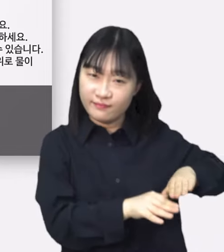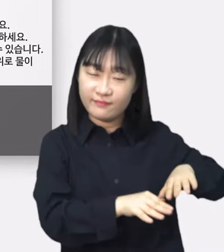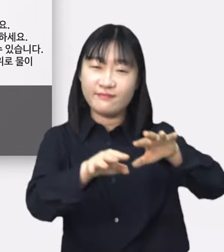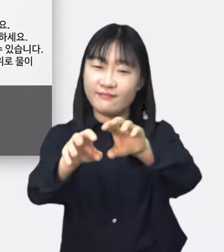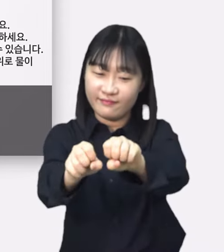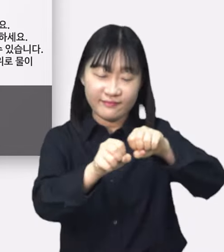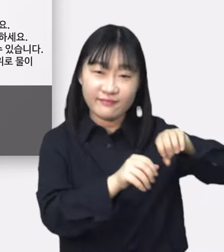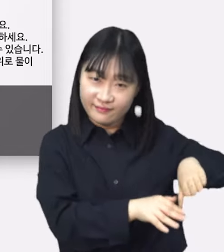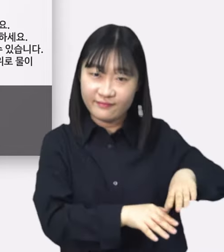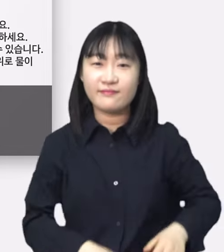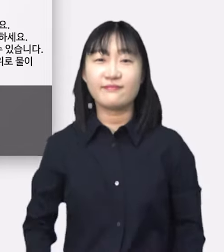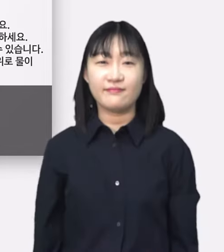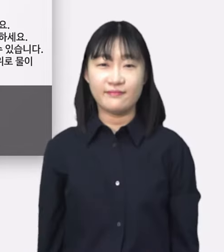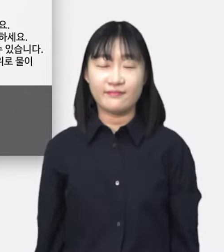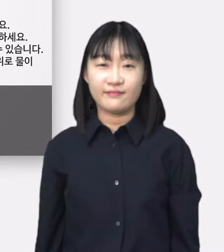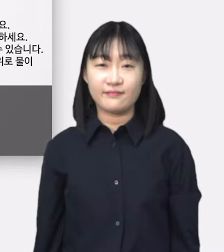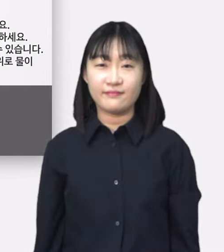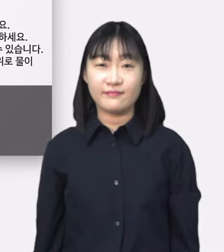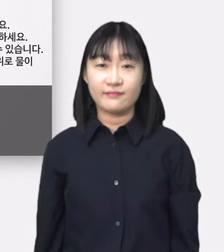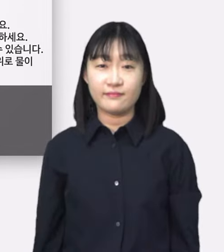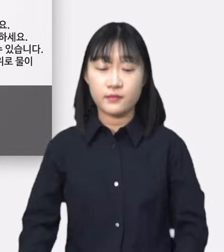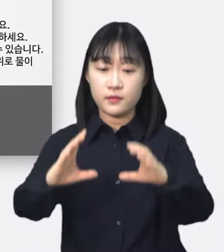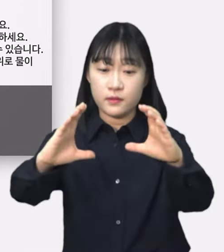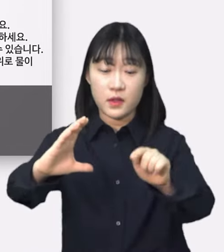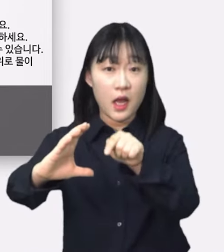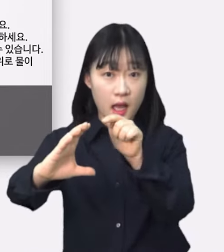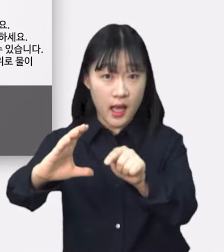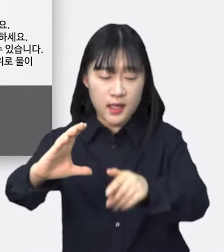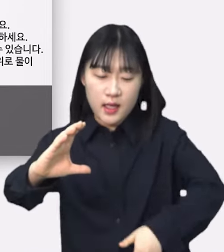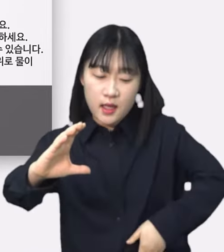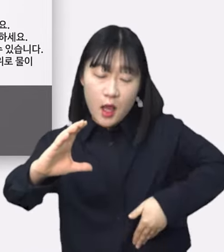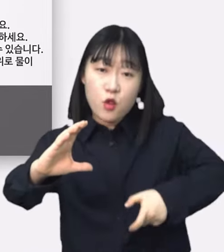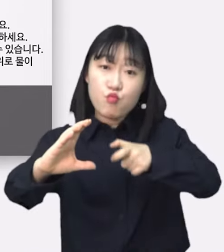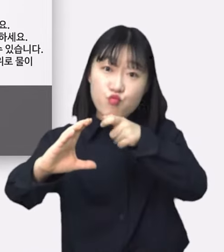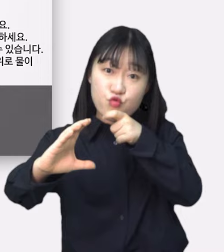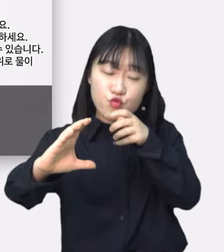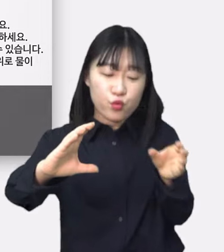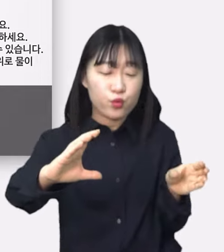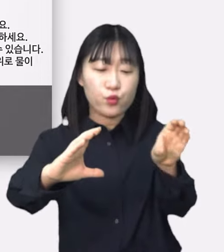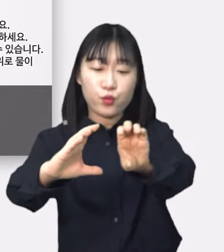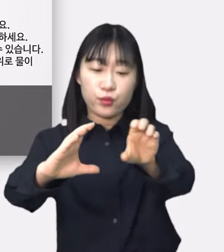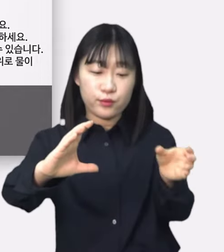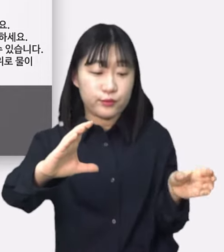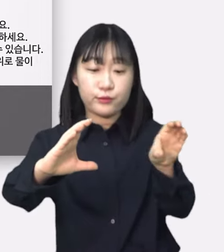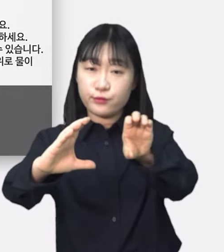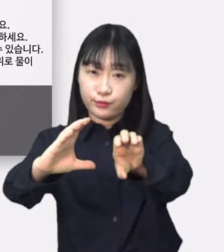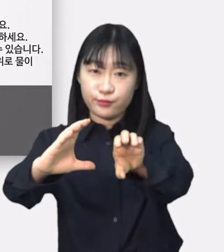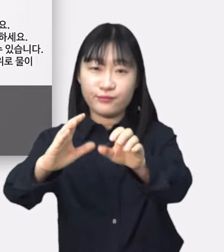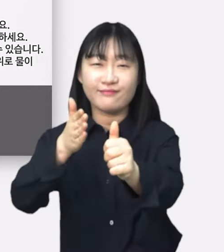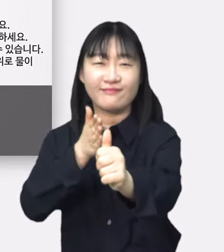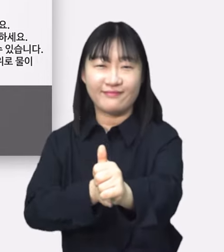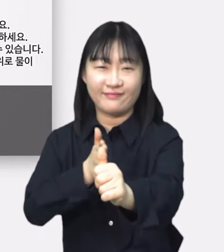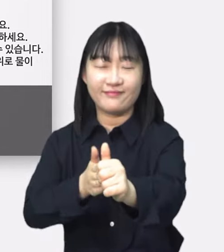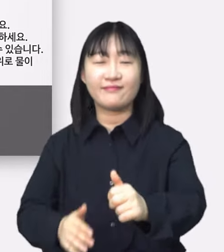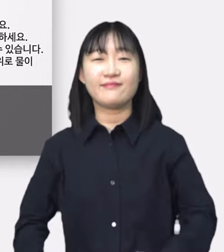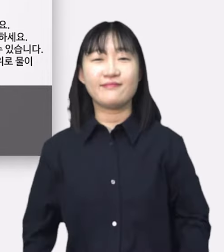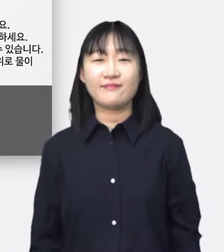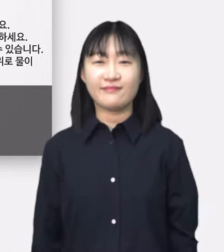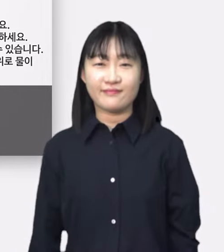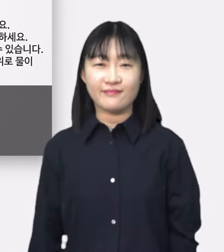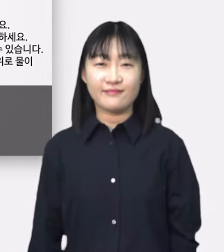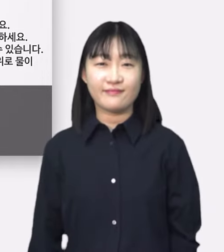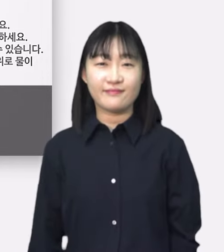세탁통에 50에서 60도씨의 따뜻한 물을 문 밖으로 넘치지 않도록 2에서 4리터 정도